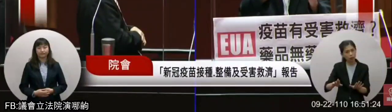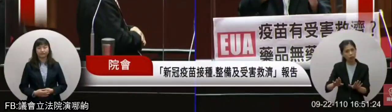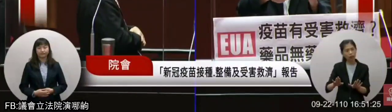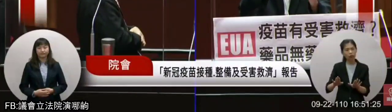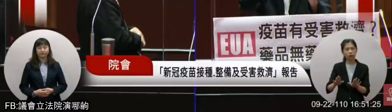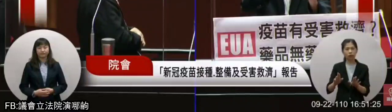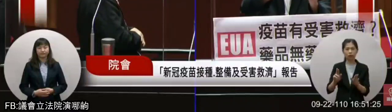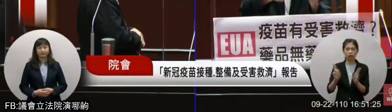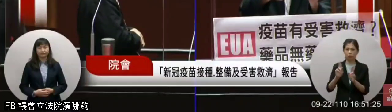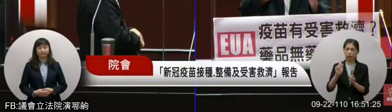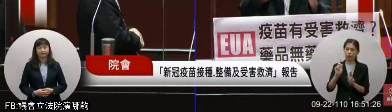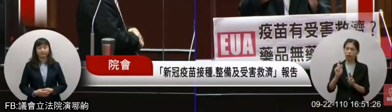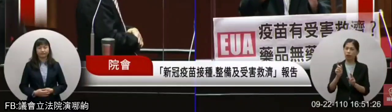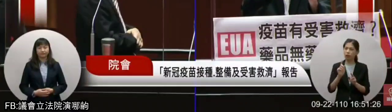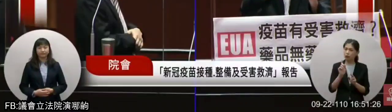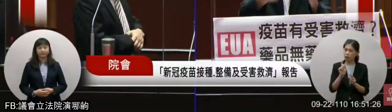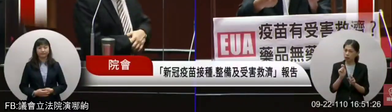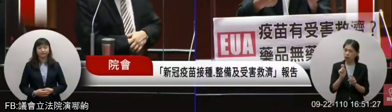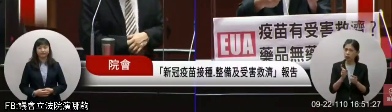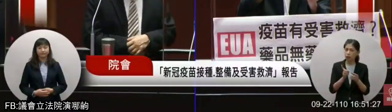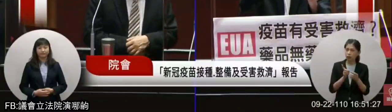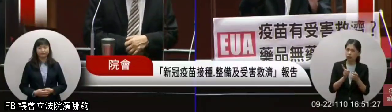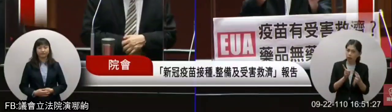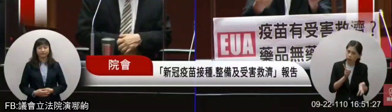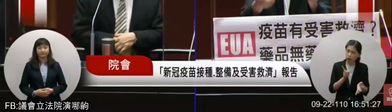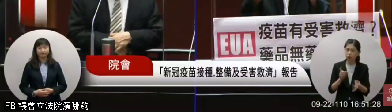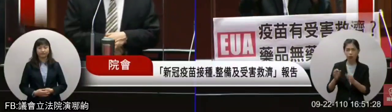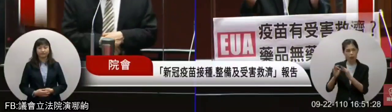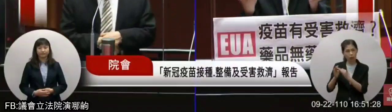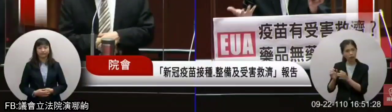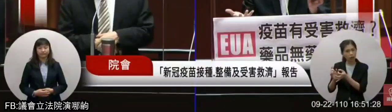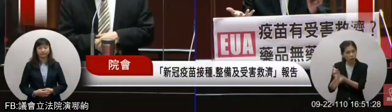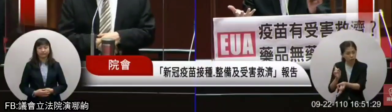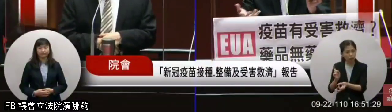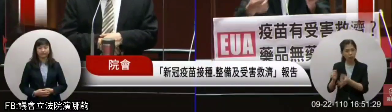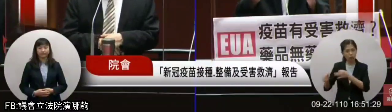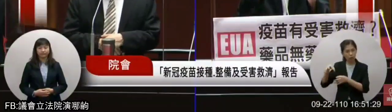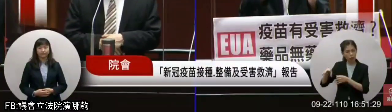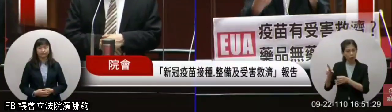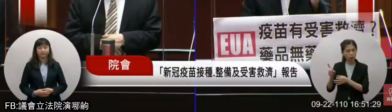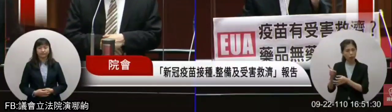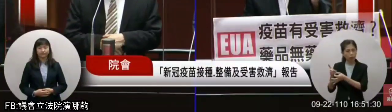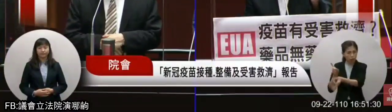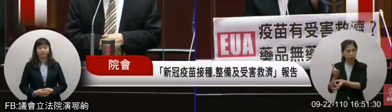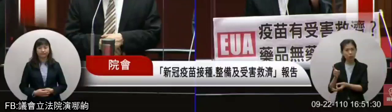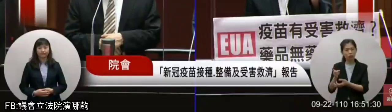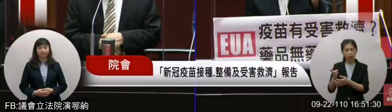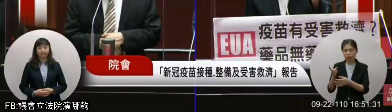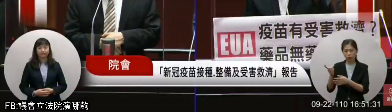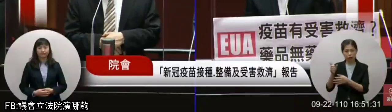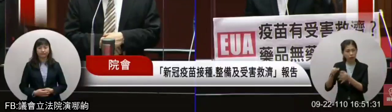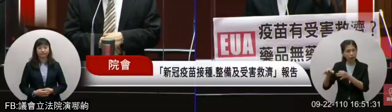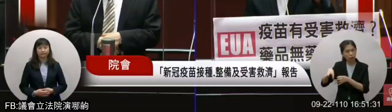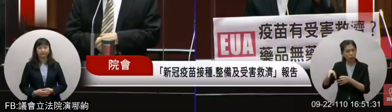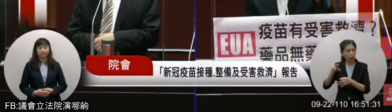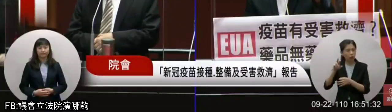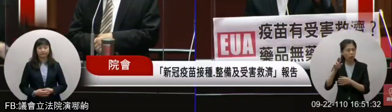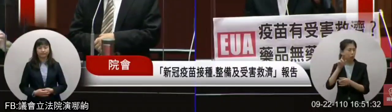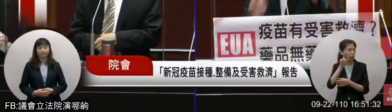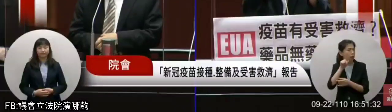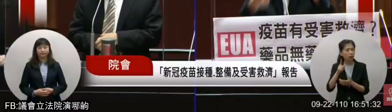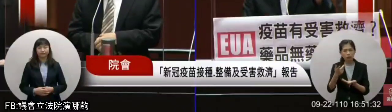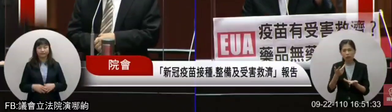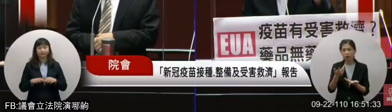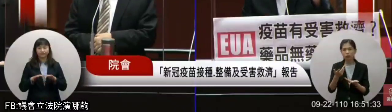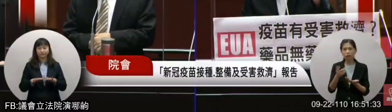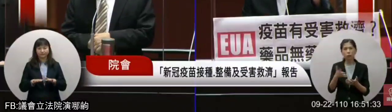付或者银行出问题，还是你经济部下的指令出问题，还是官贸出问题？啊， 今